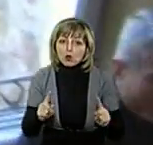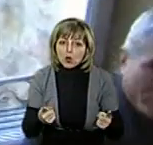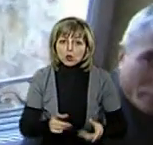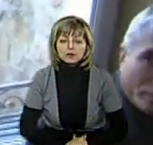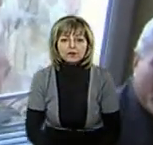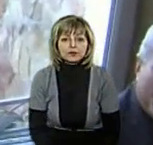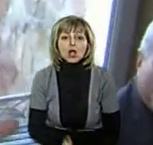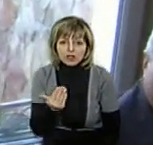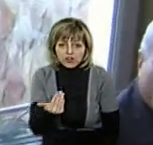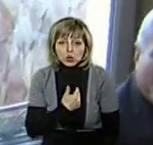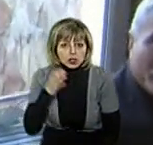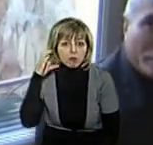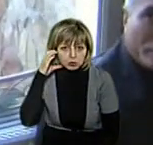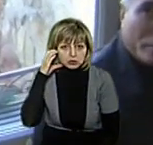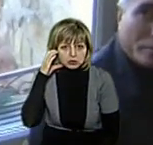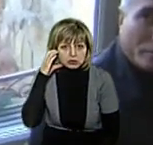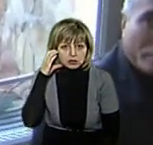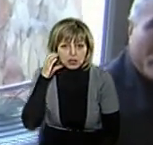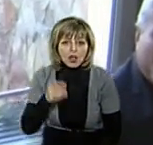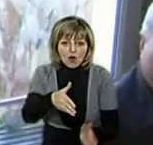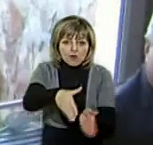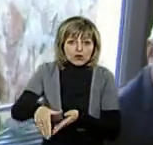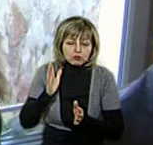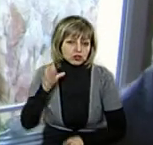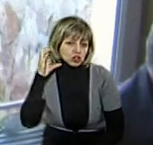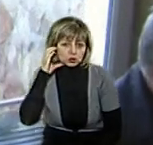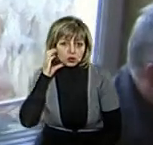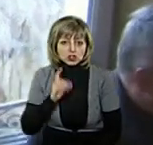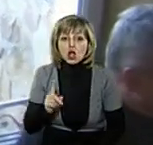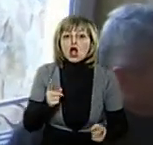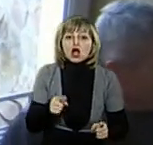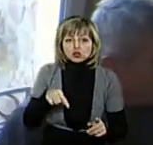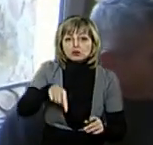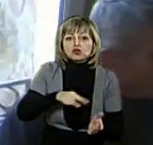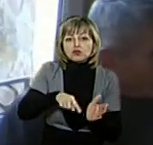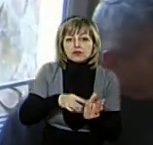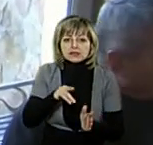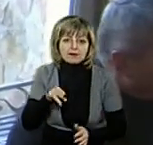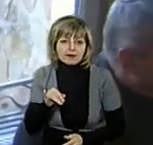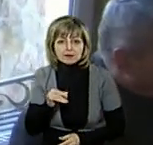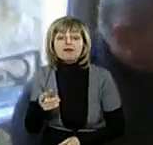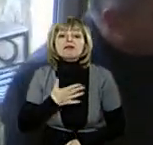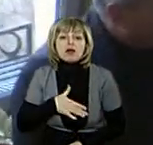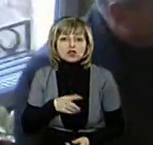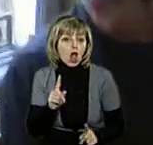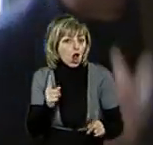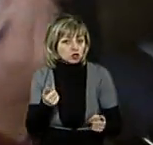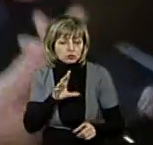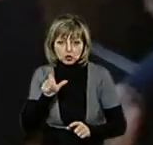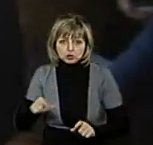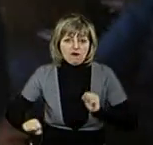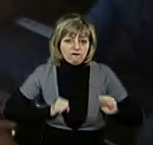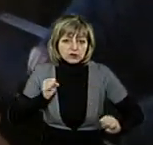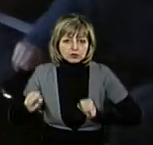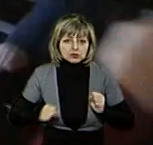Ви хочете послухати? Так. Будете в фойє сидіти слухати? А чому? Ні. Ну чого в міській раді? Для чого? Над головами депутатів. А чому? Ну